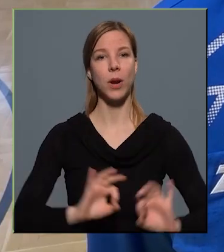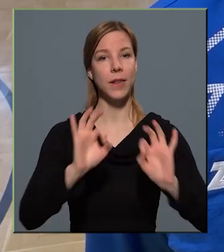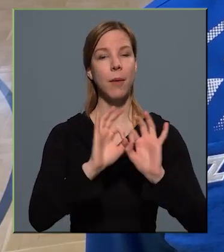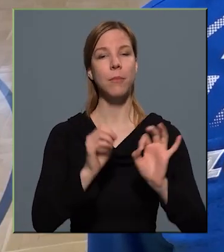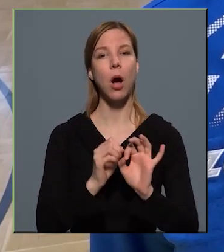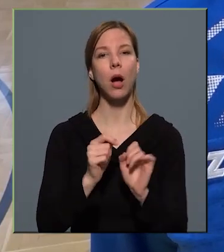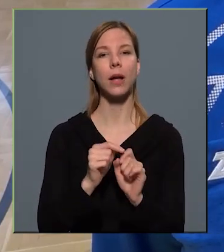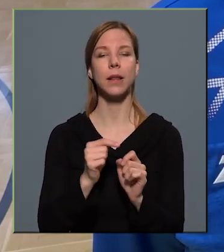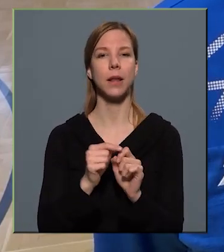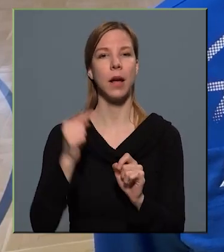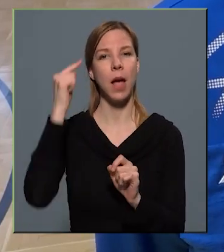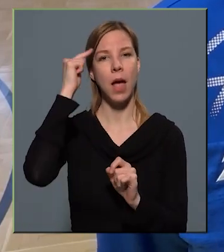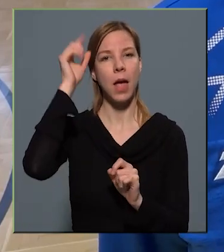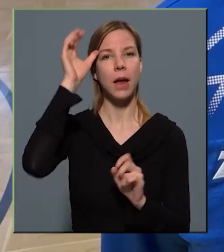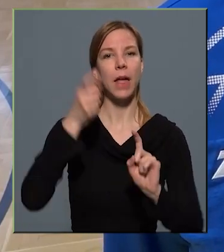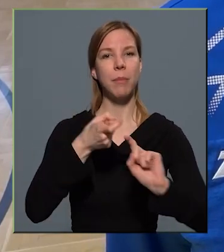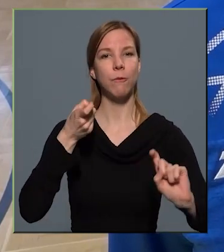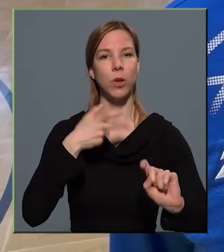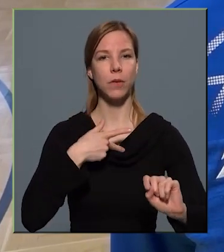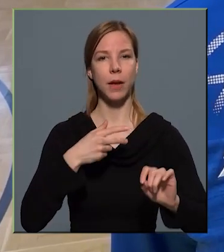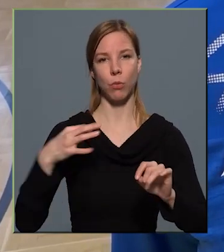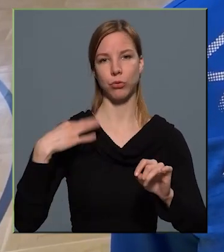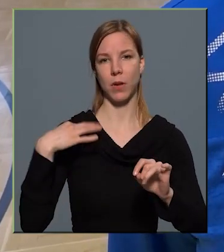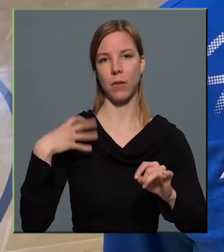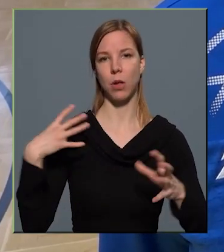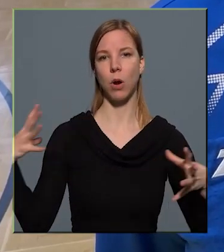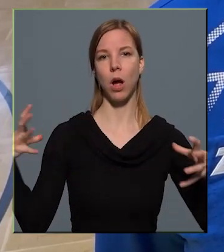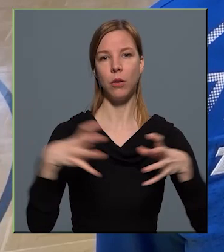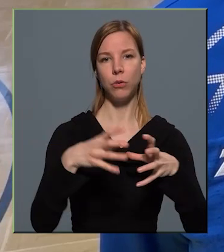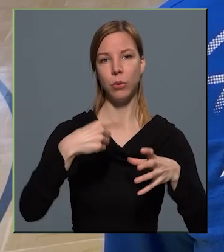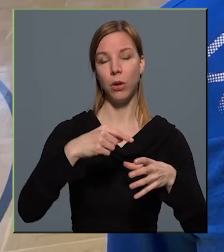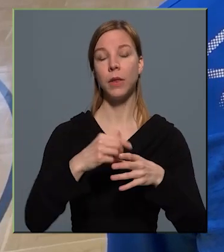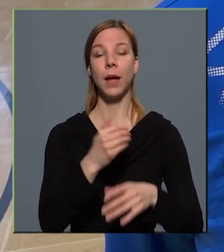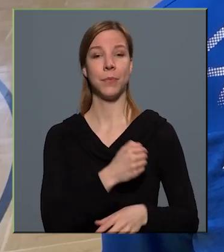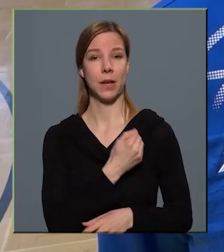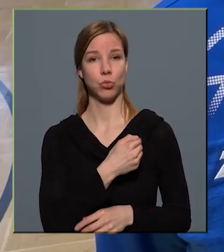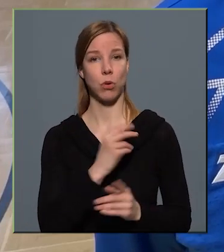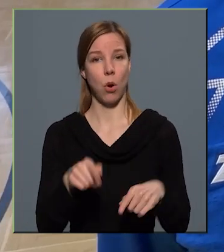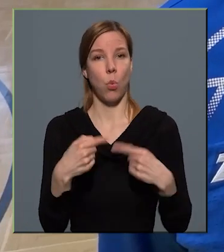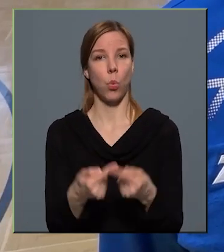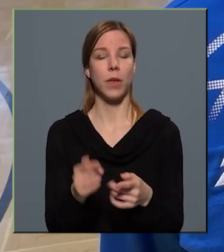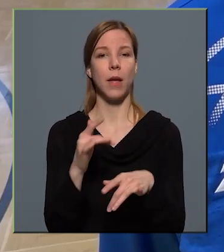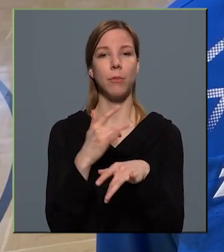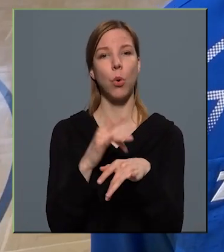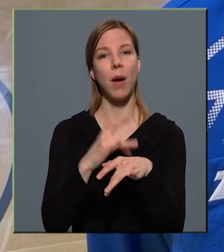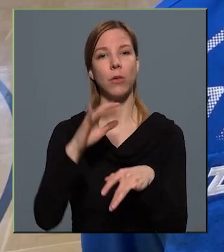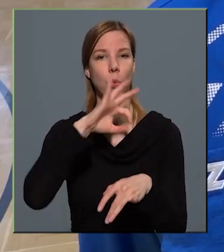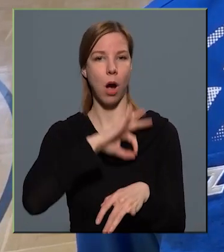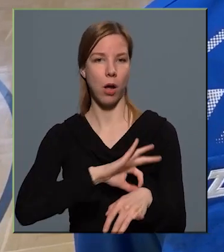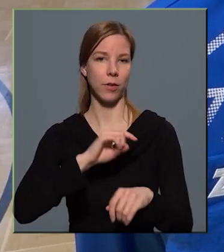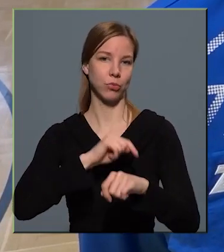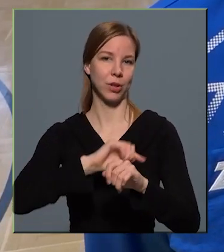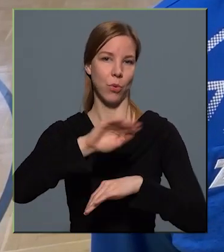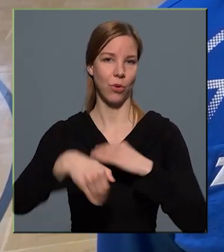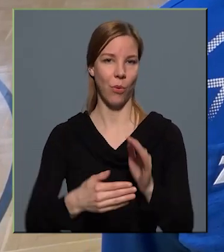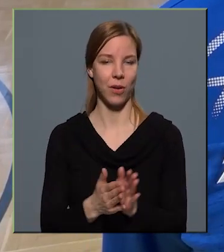fiatalokat fogtak össze, és a munkaidő után, iskola után próbáltunk hasznos időeltöltést